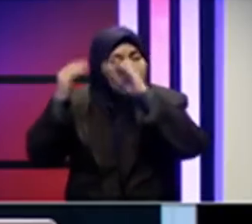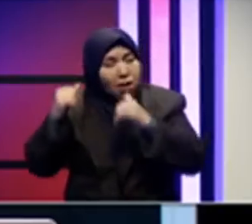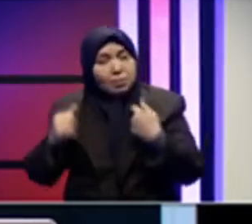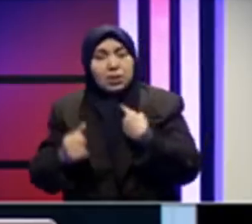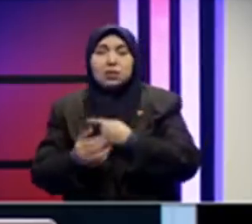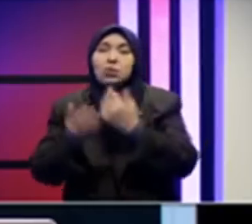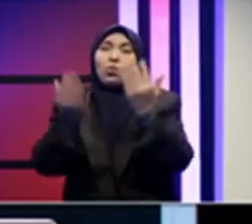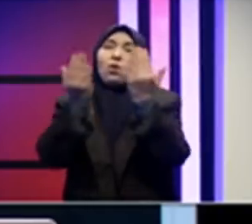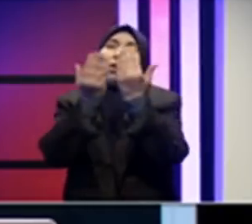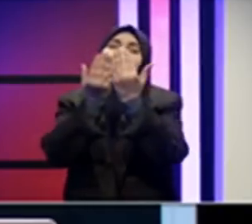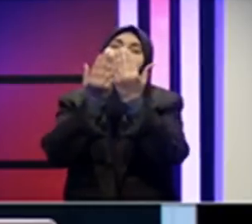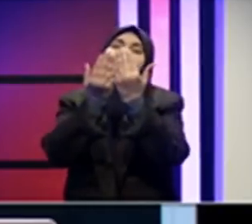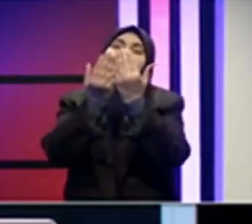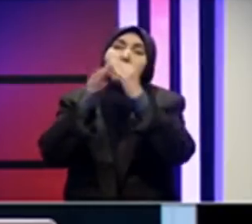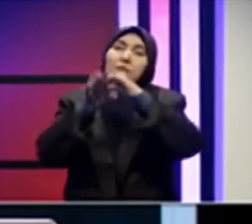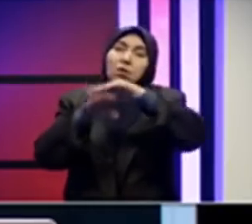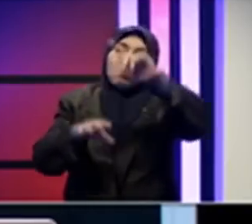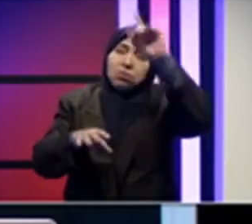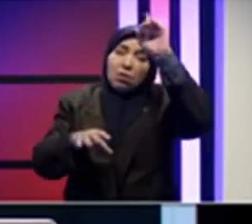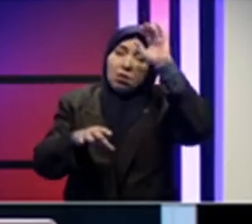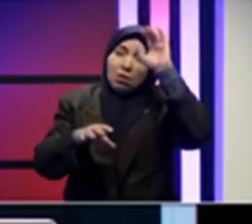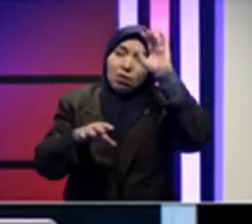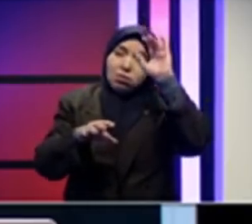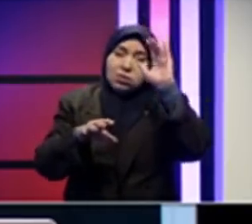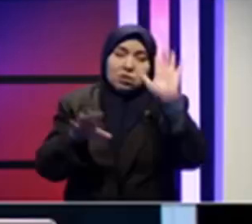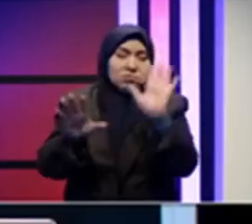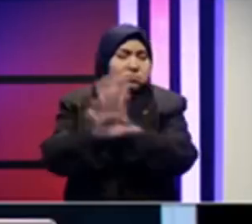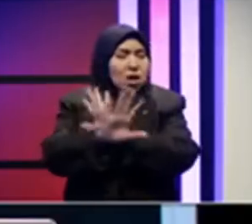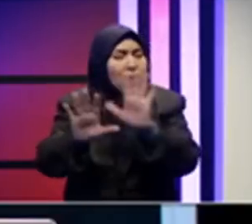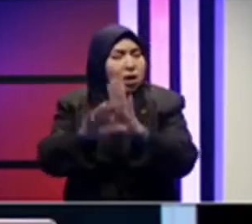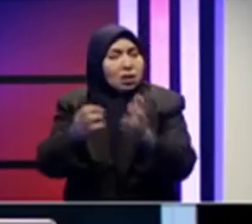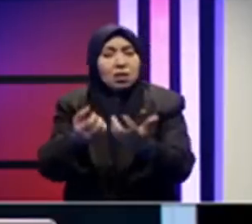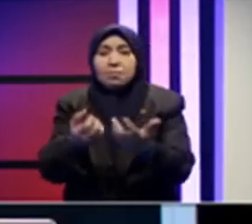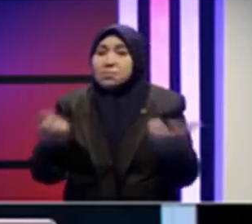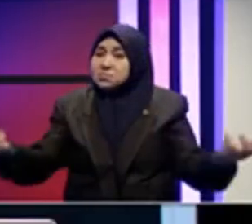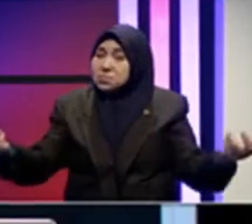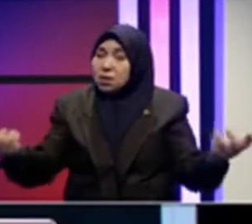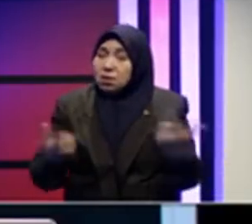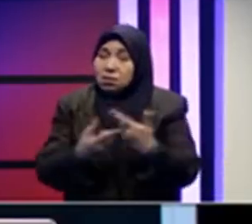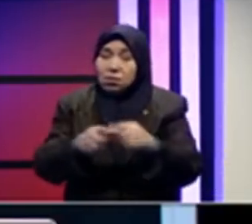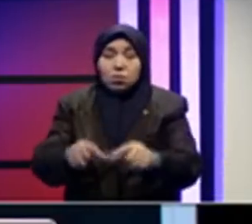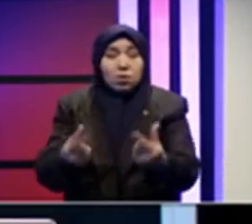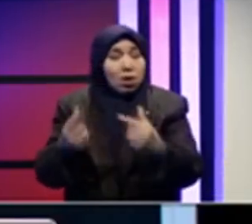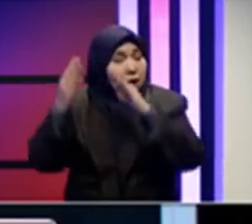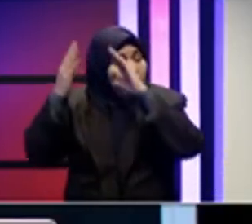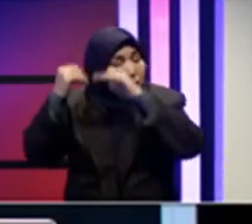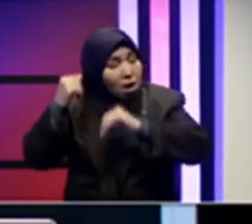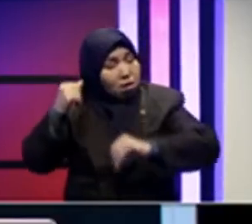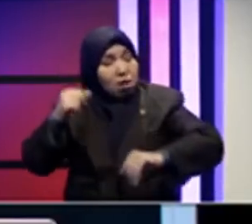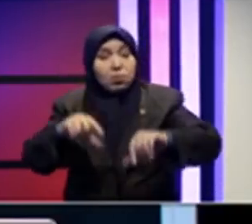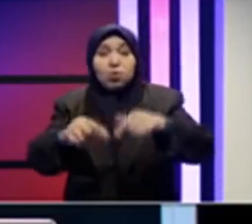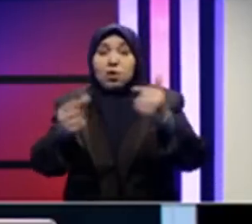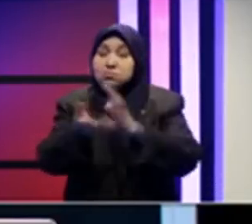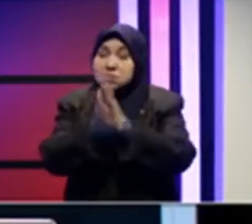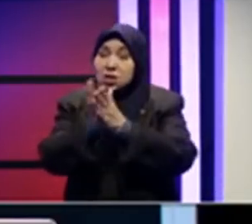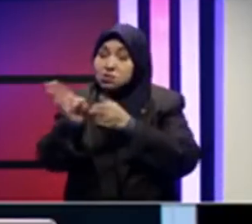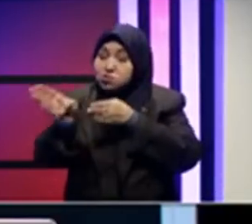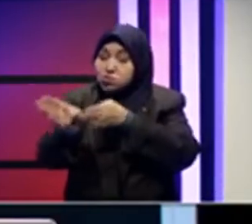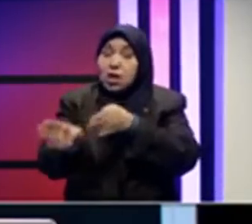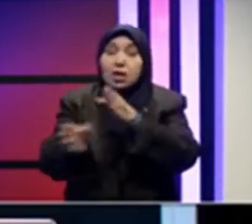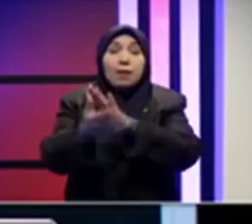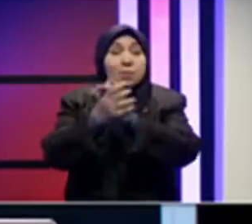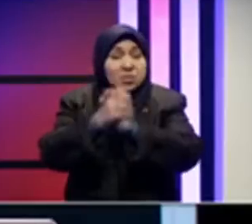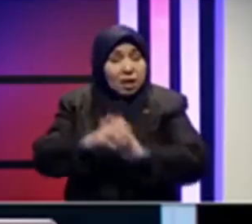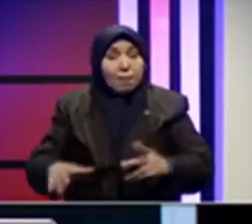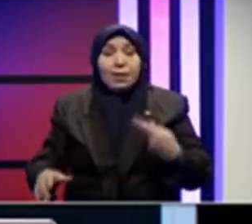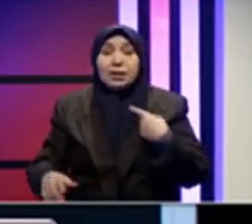doakan kepada Allah Subhanahu Wa Taala kita jangan berpisah dengan Al-Quran. Mudah-mudahan Al-Quran Sunnah menjadi penyelamat kita, insya-Allah.